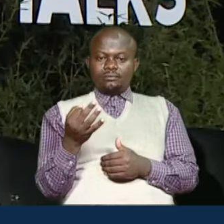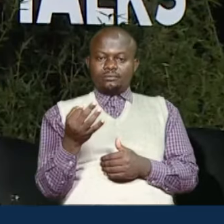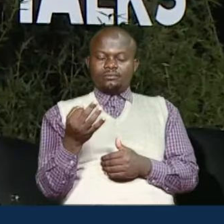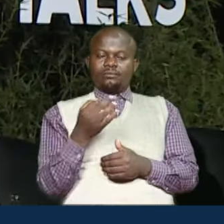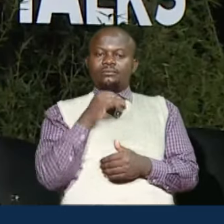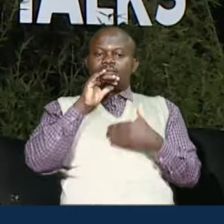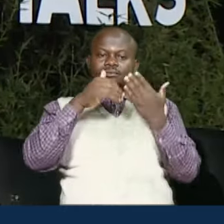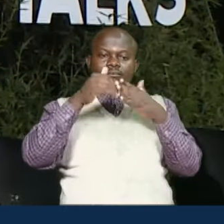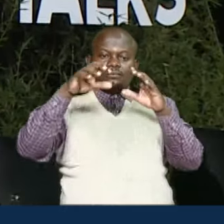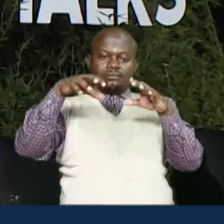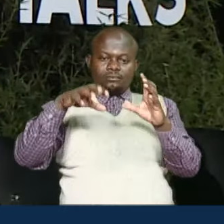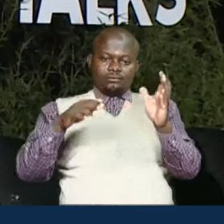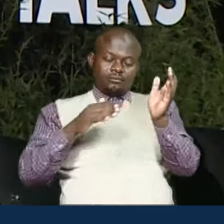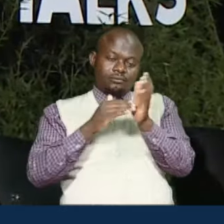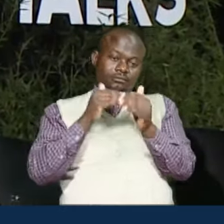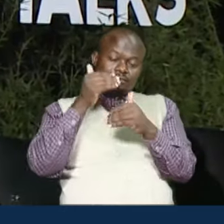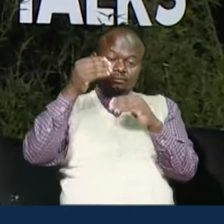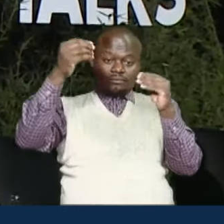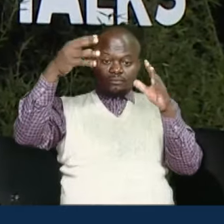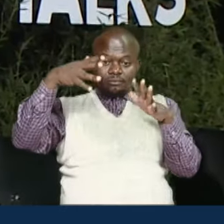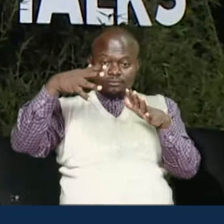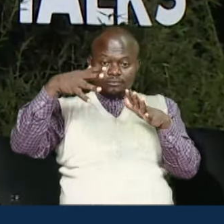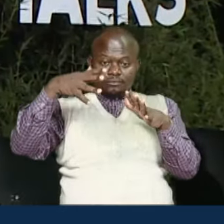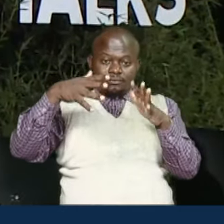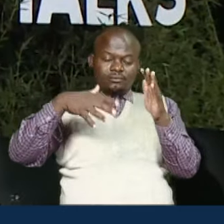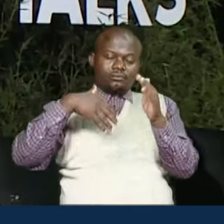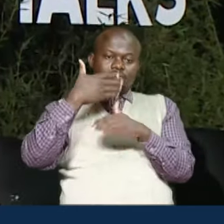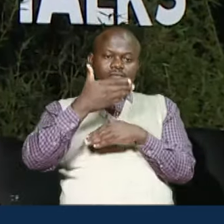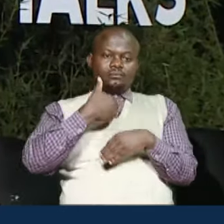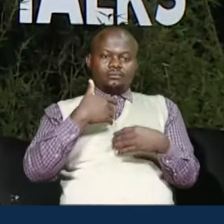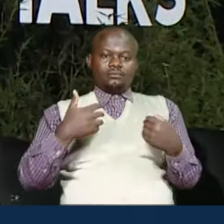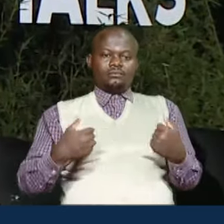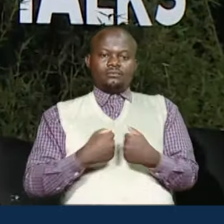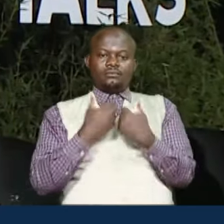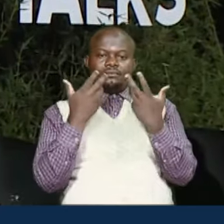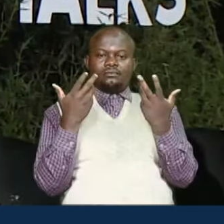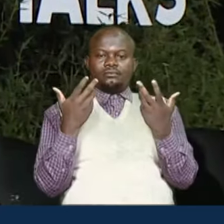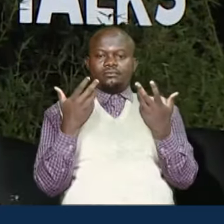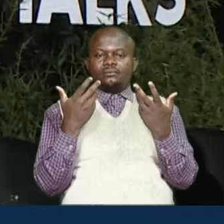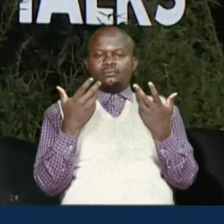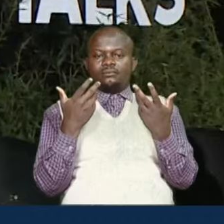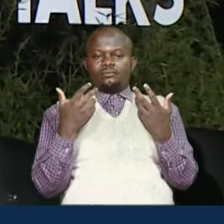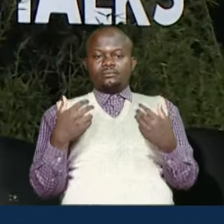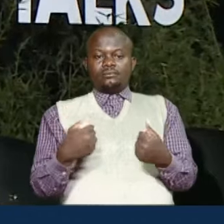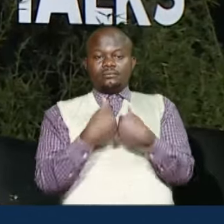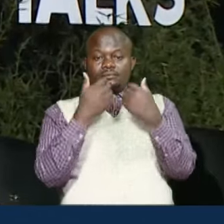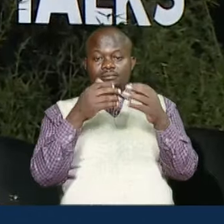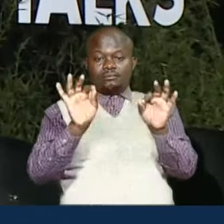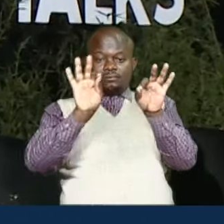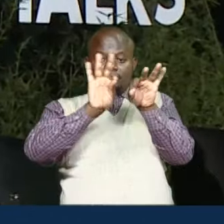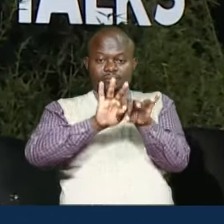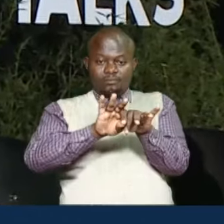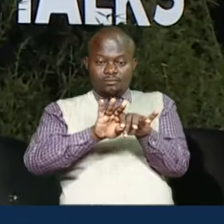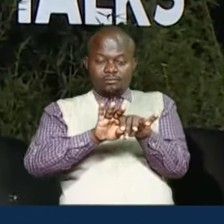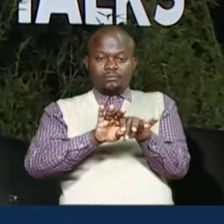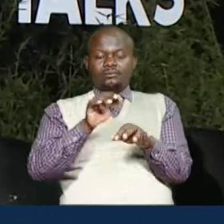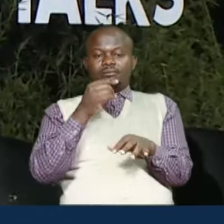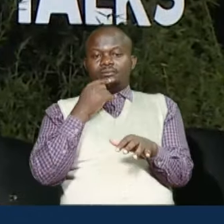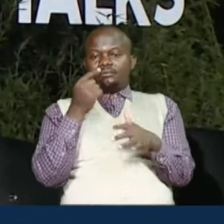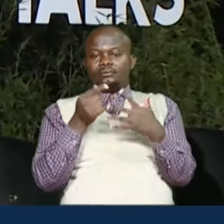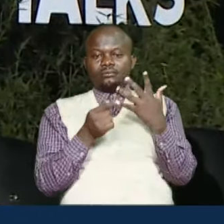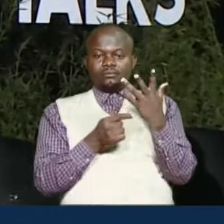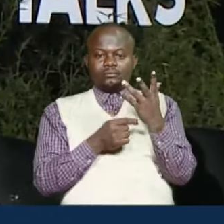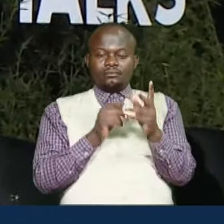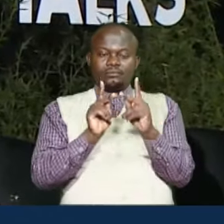hataguye imvura hakava izuba bihita bigira ingaruka ku biciro by'ibyo